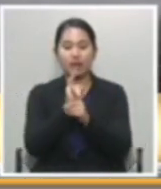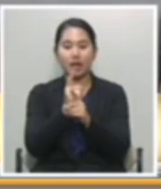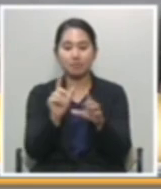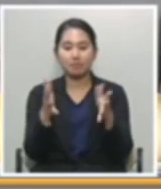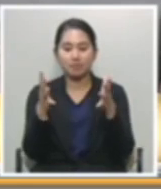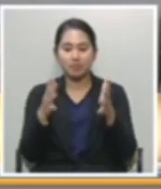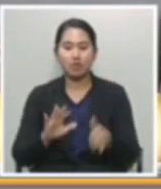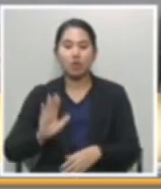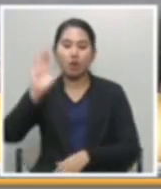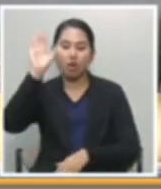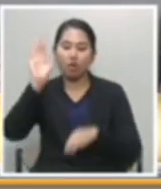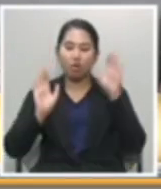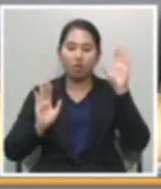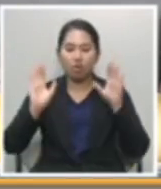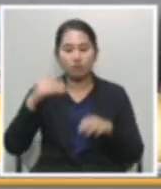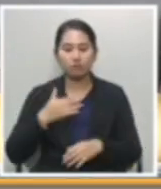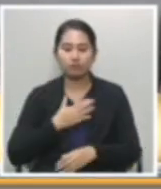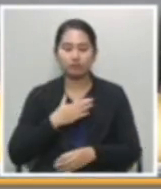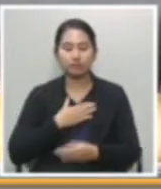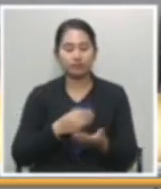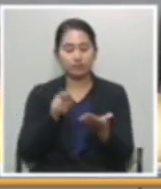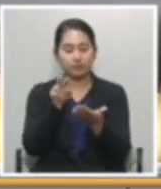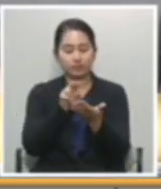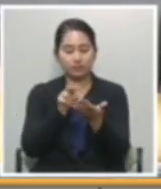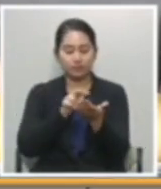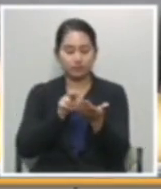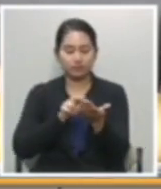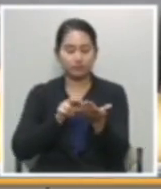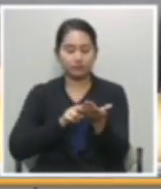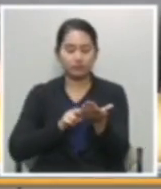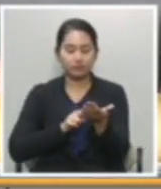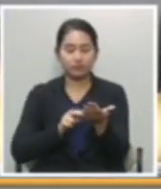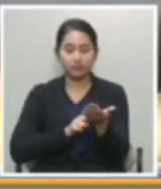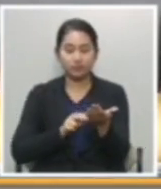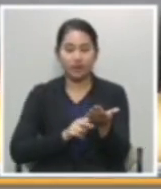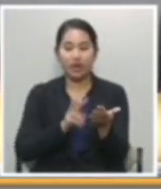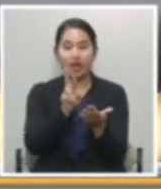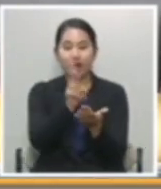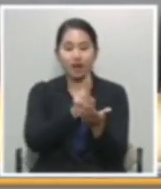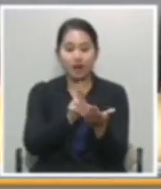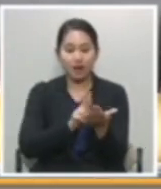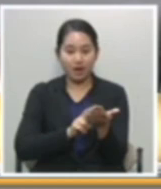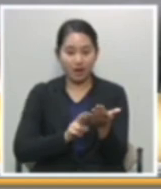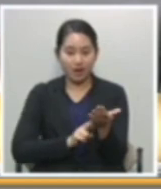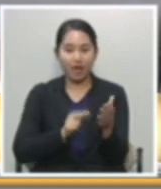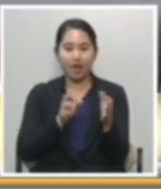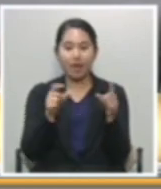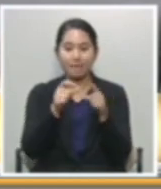ไปเถอะนะฮะผมก็อ่านร่างคำอภิปราย